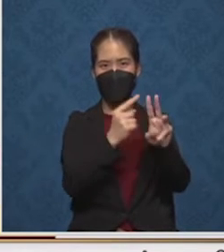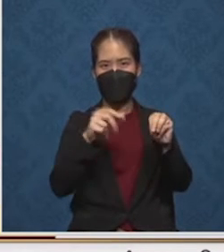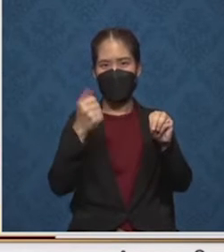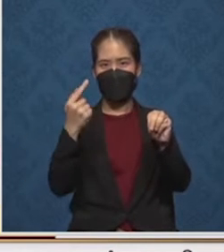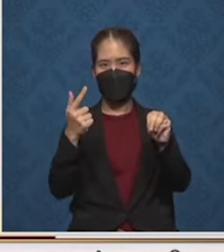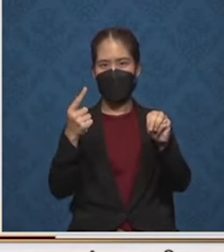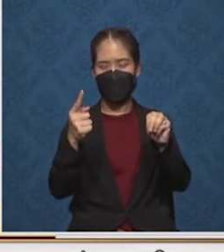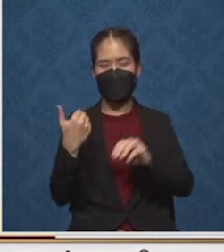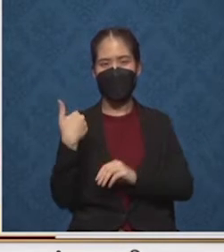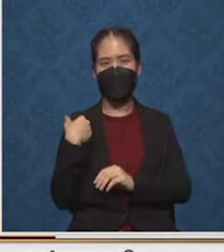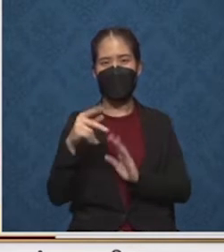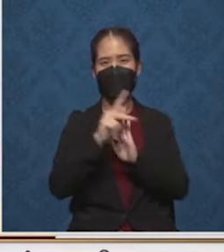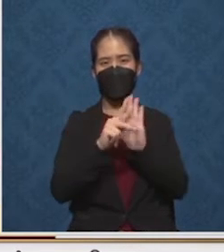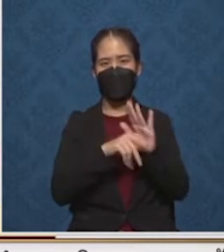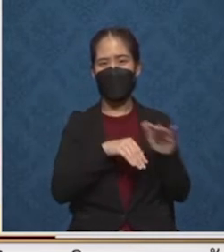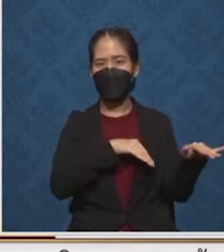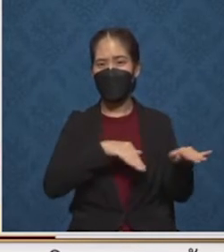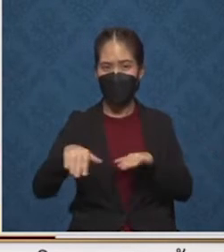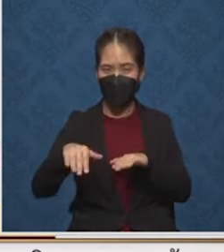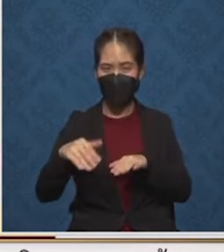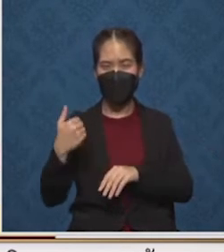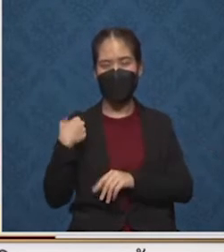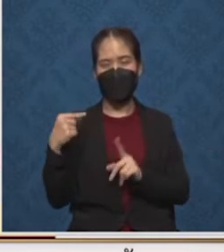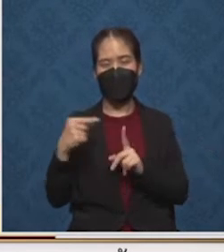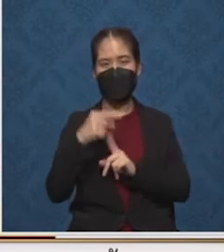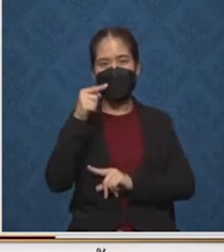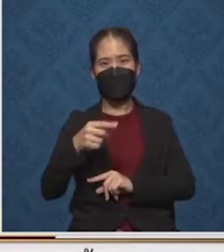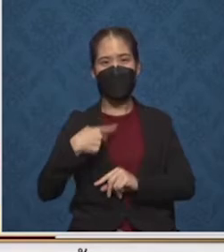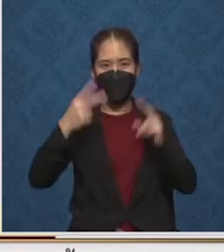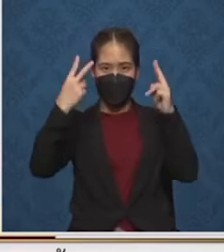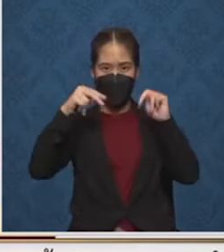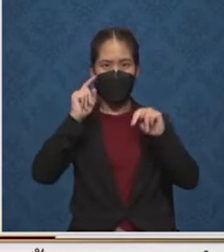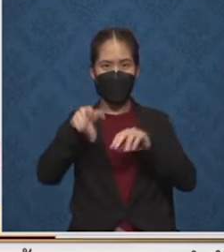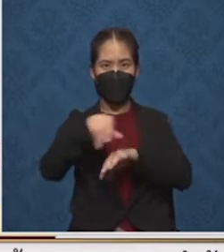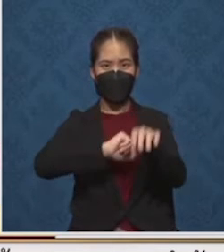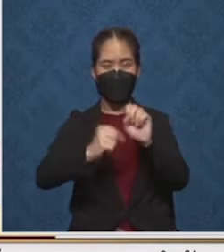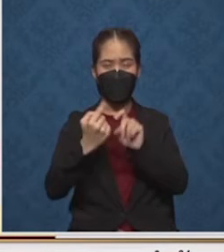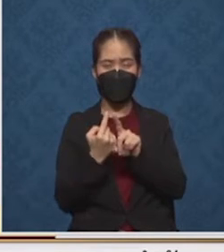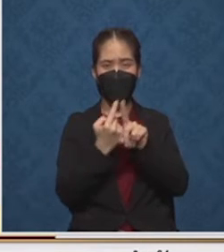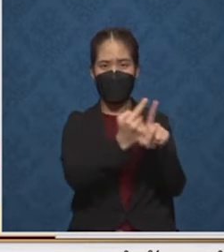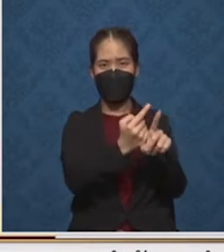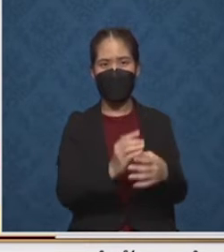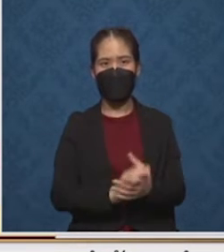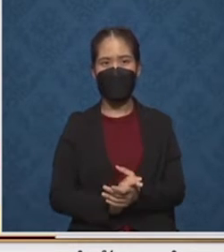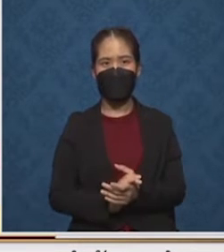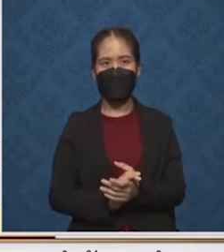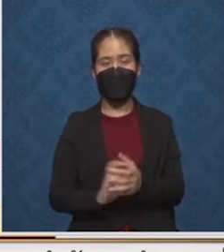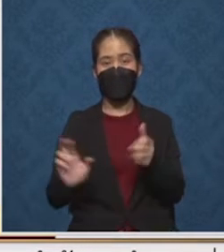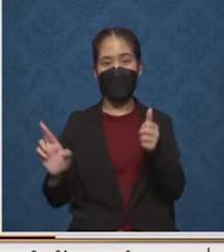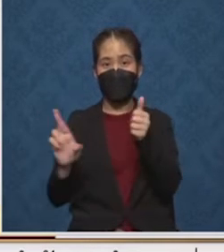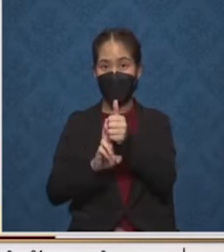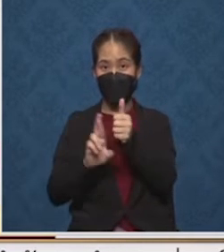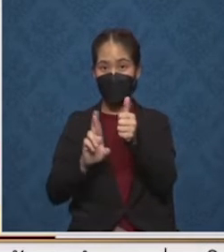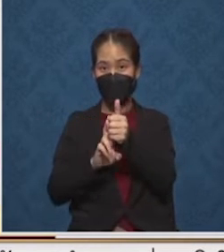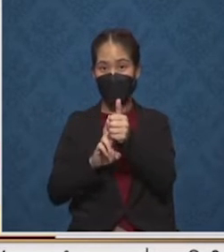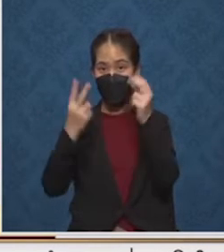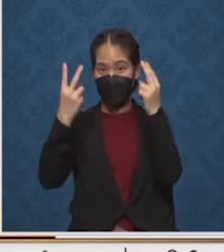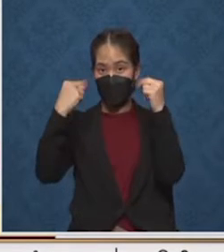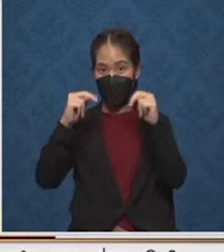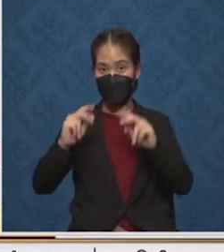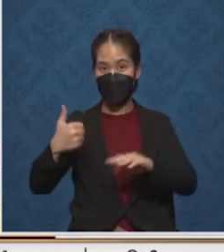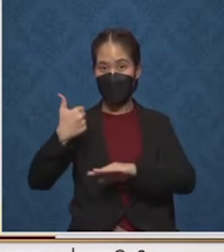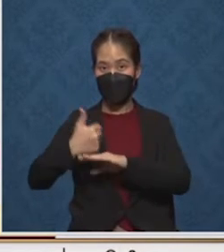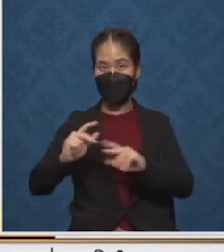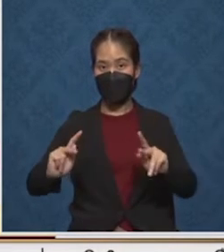11มีกฎหมายรองรับข้อสั่งการในโยตีต้องถือปฏิบัติครับขออนุชินชามีและคุณเฉย